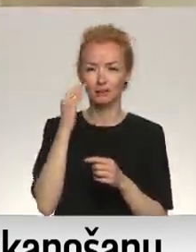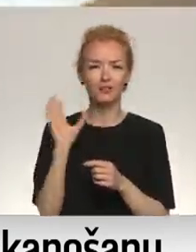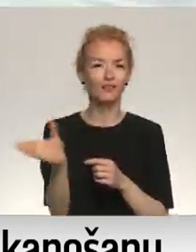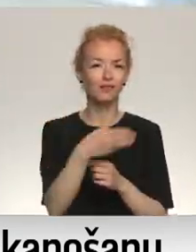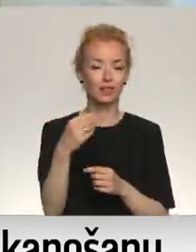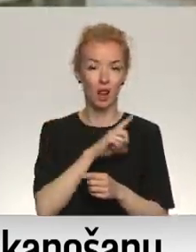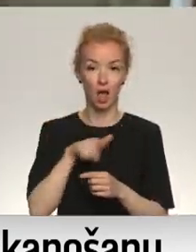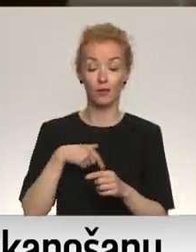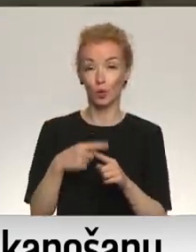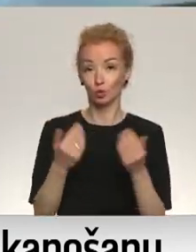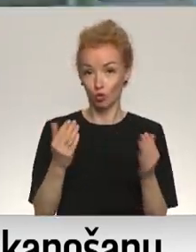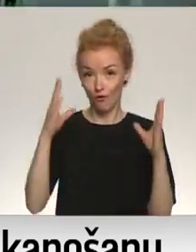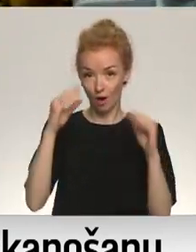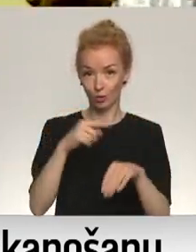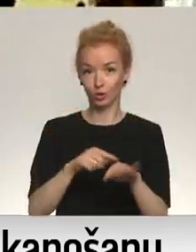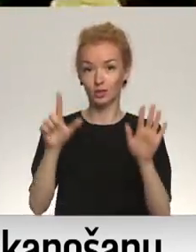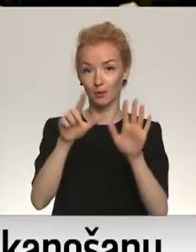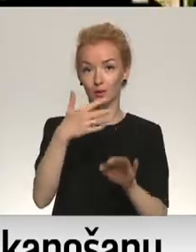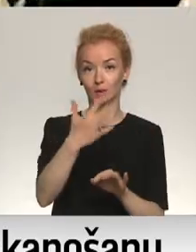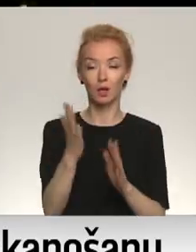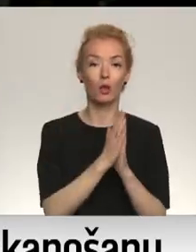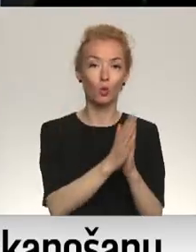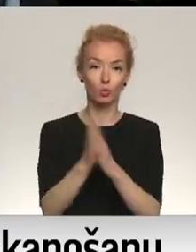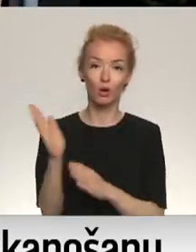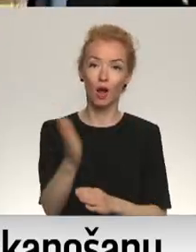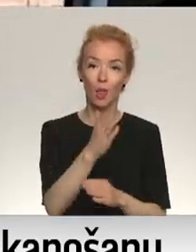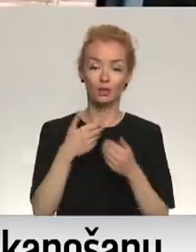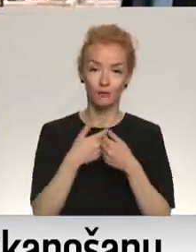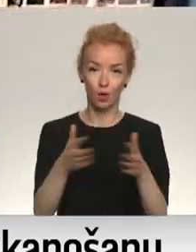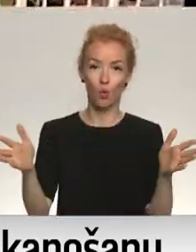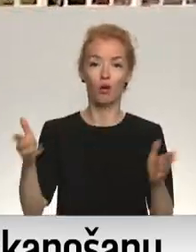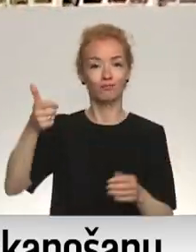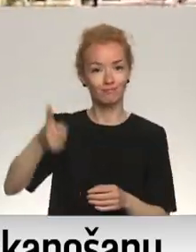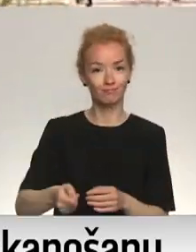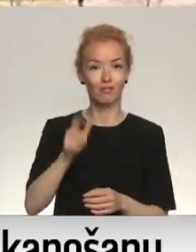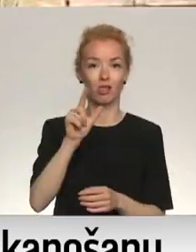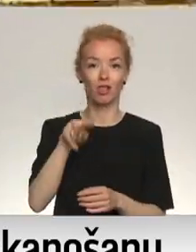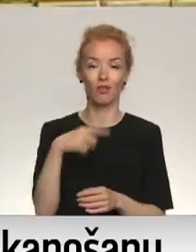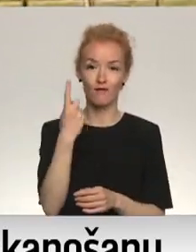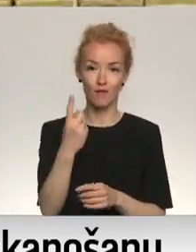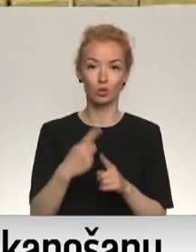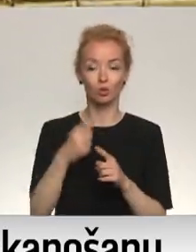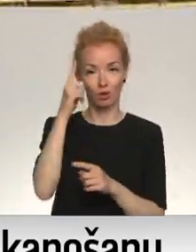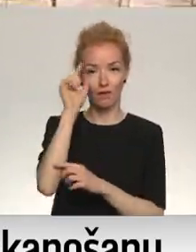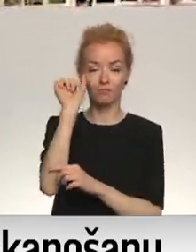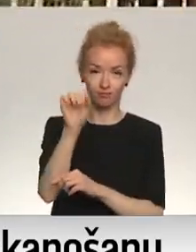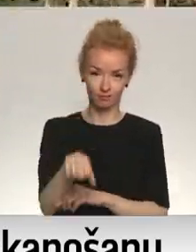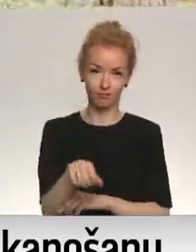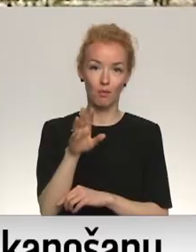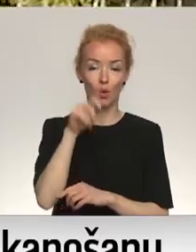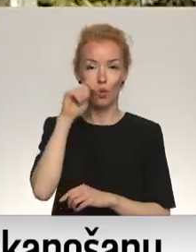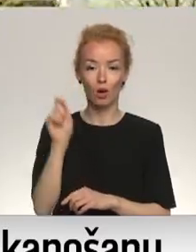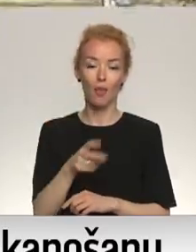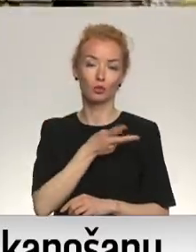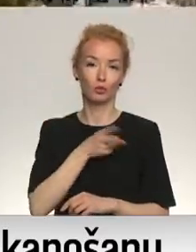bez 5 minūtēm 8. Ik viens aicināts atvērt logu, ieslēgt Latvijas televīziju, noliekt galvu kritušo Ukraiņu piemiņai un